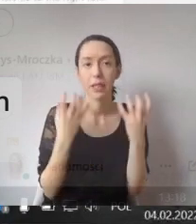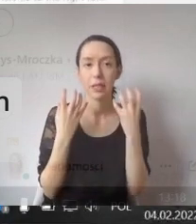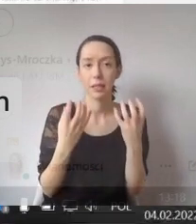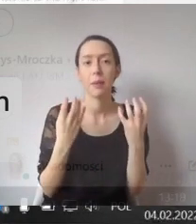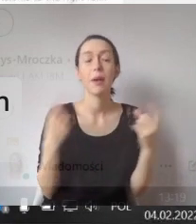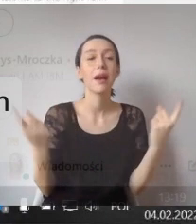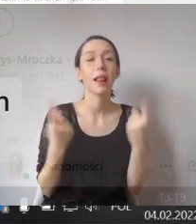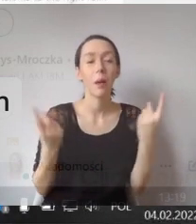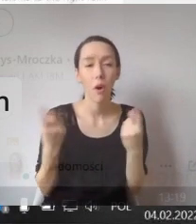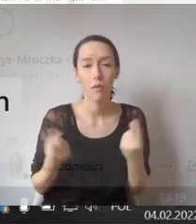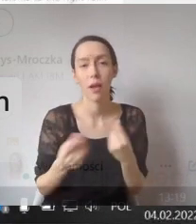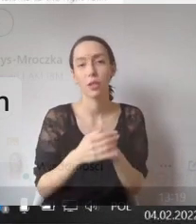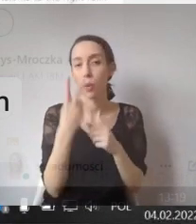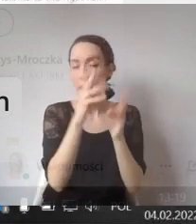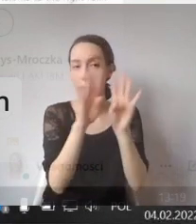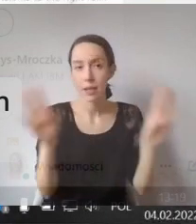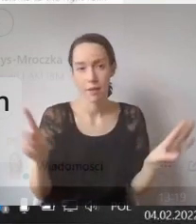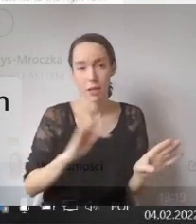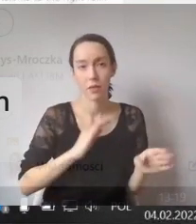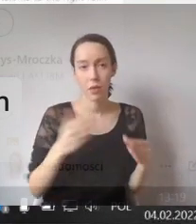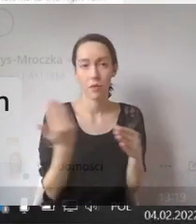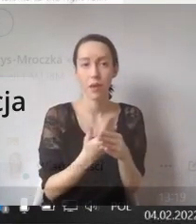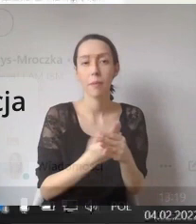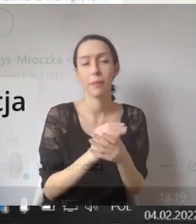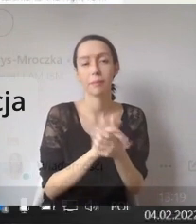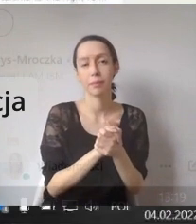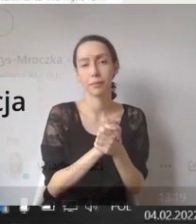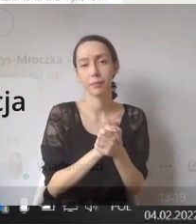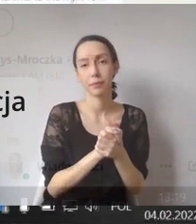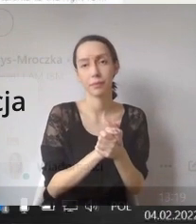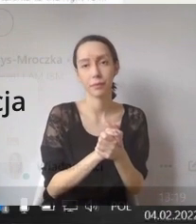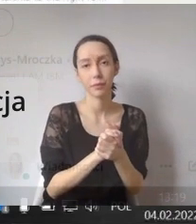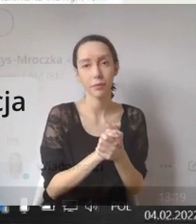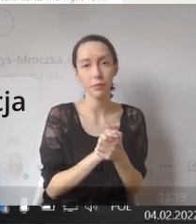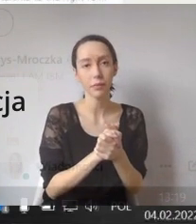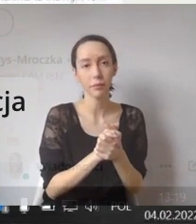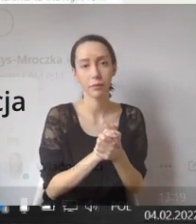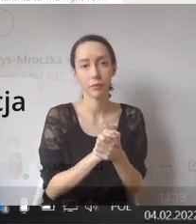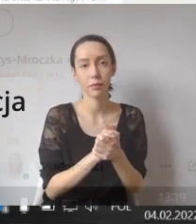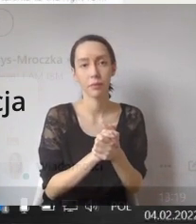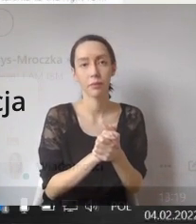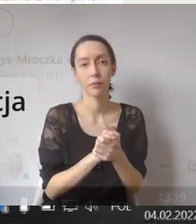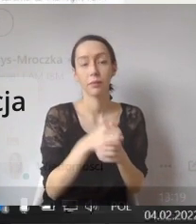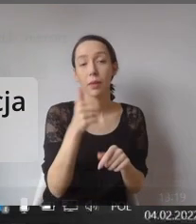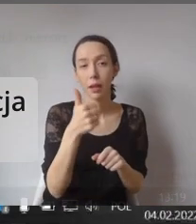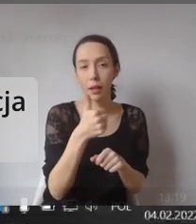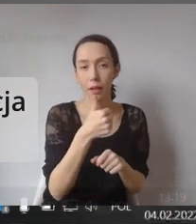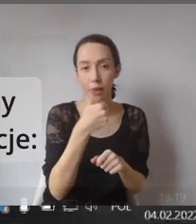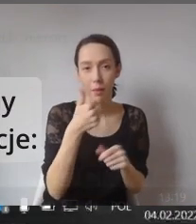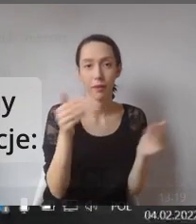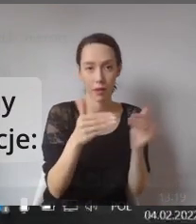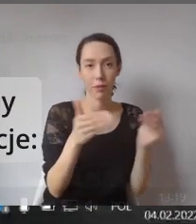swoich partnerów biznesowych oraz klientów, natomiast Was pewnie będzie najbardziej ta pierwsza opcja interesować. Tutaj